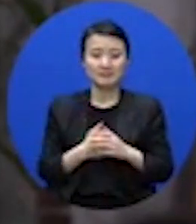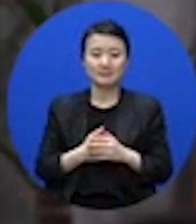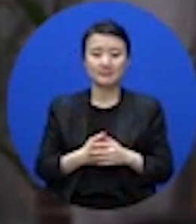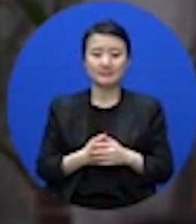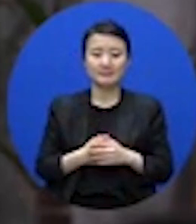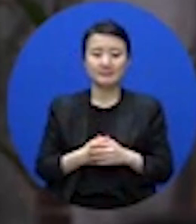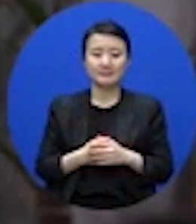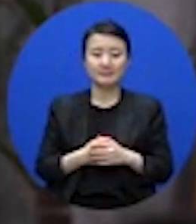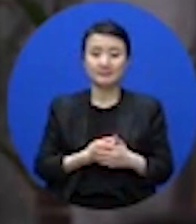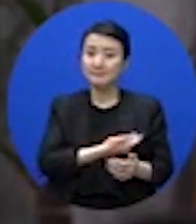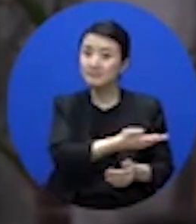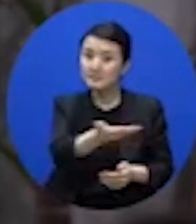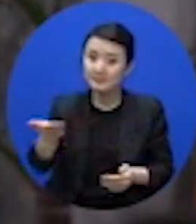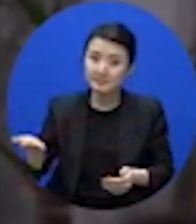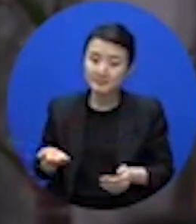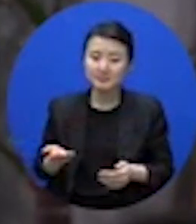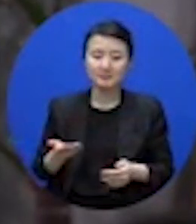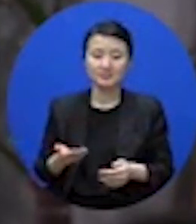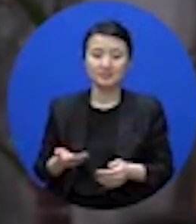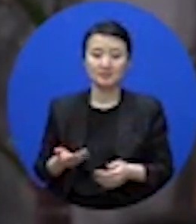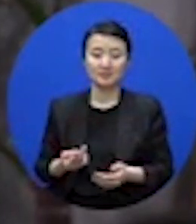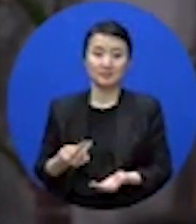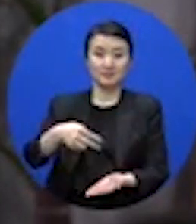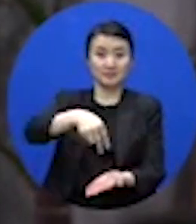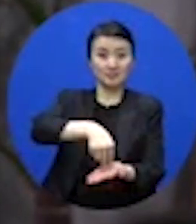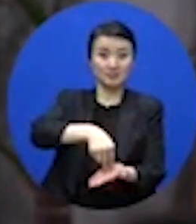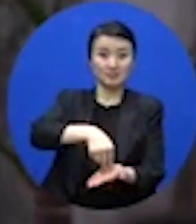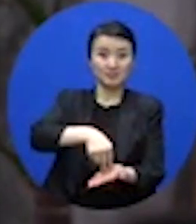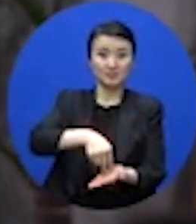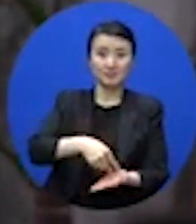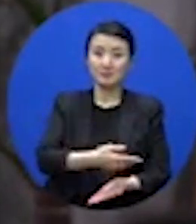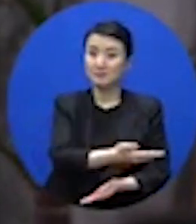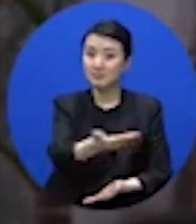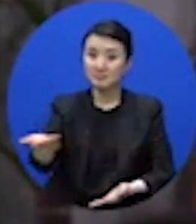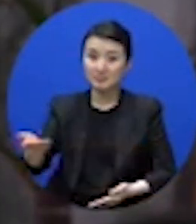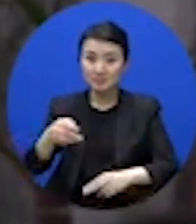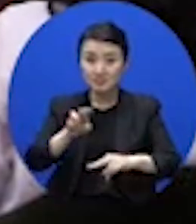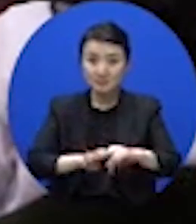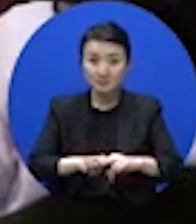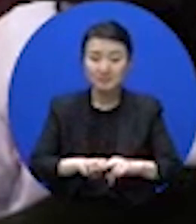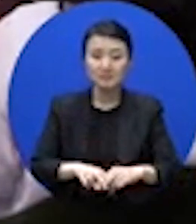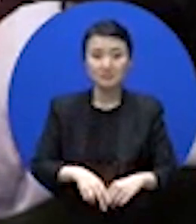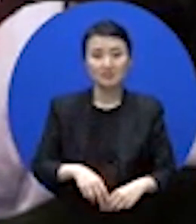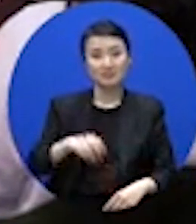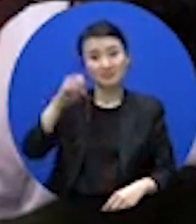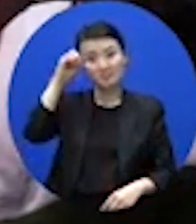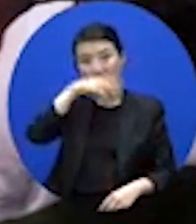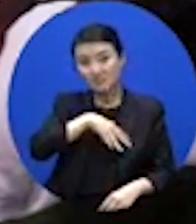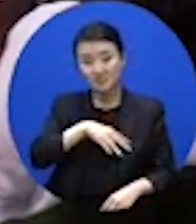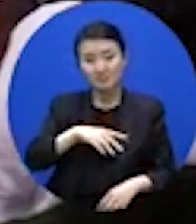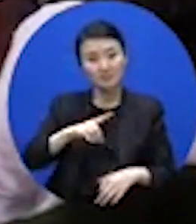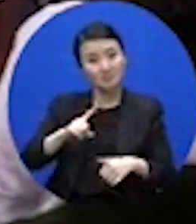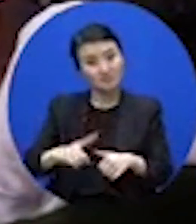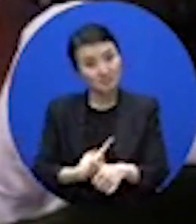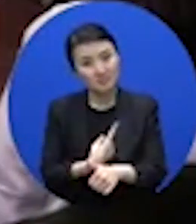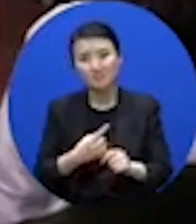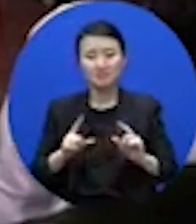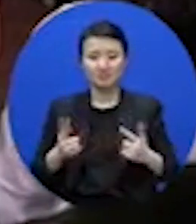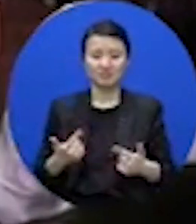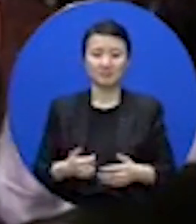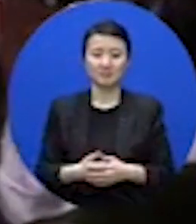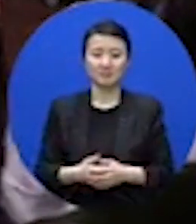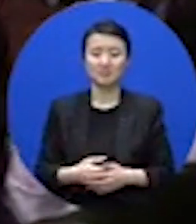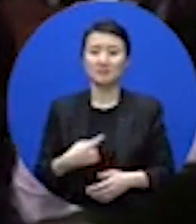점수를 여러분 이 자리에 이렇게 서 계시는 거 그냥 서 계시는 거예요? 저를 따라해 보시겠어요? 참